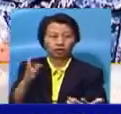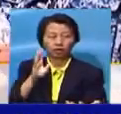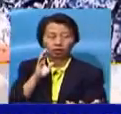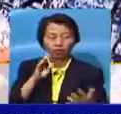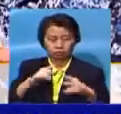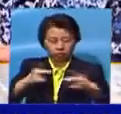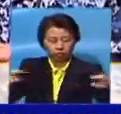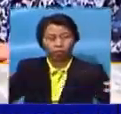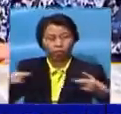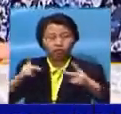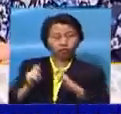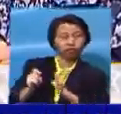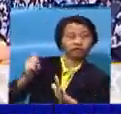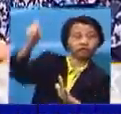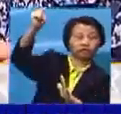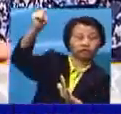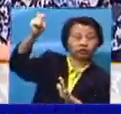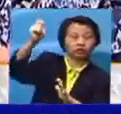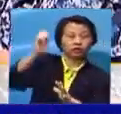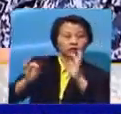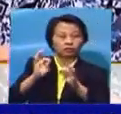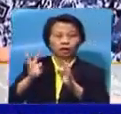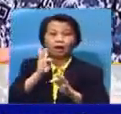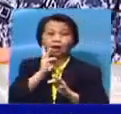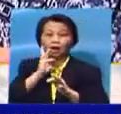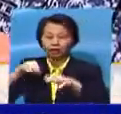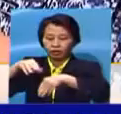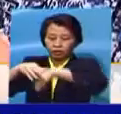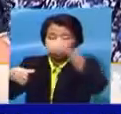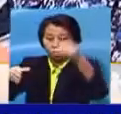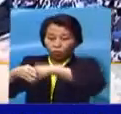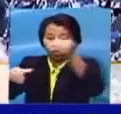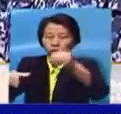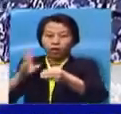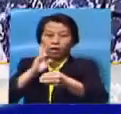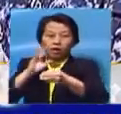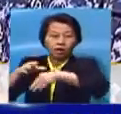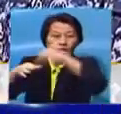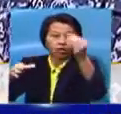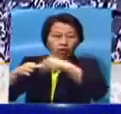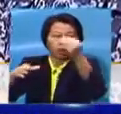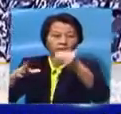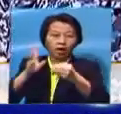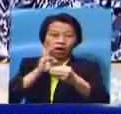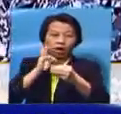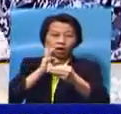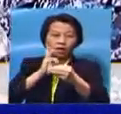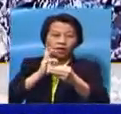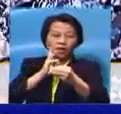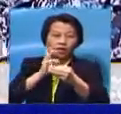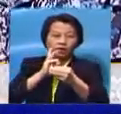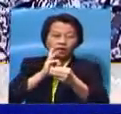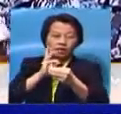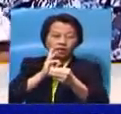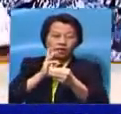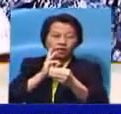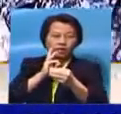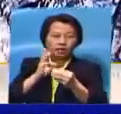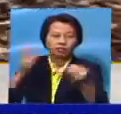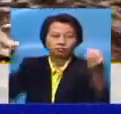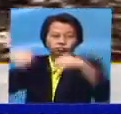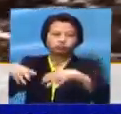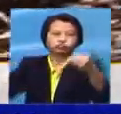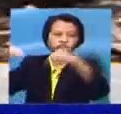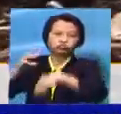tinggi apabila kita keluarkan air daripada situ kan mata air tu sentiasa mengisi dia